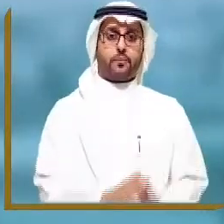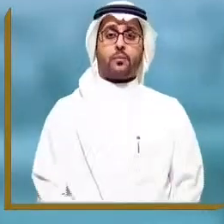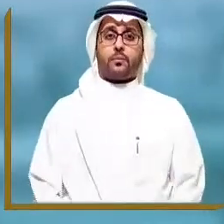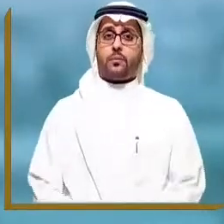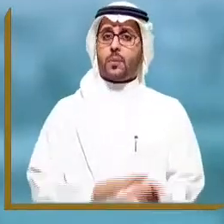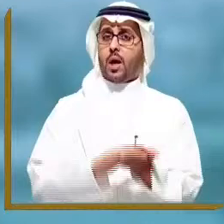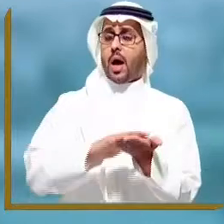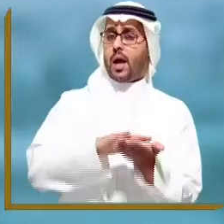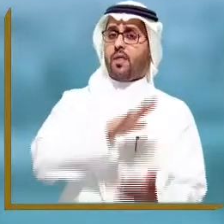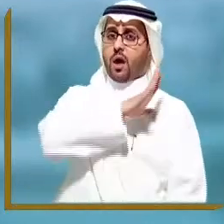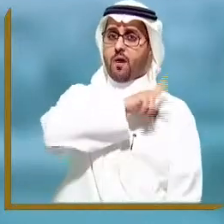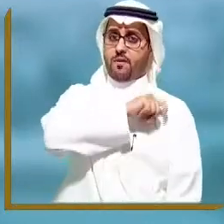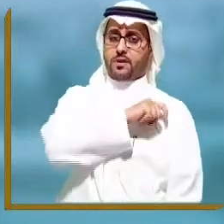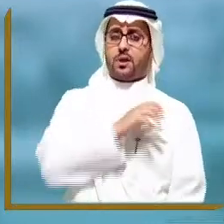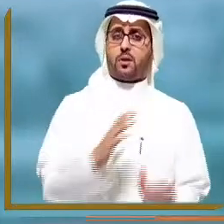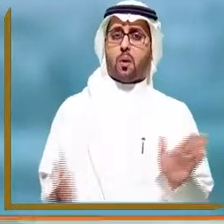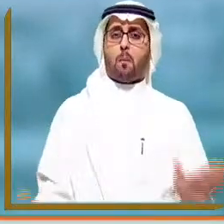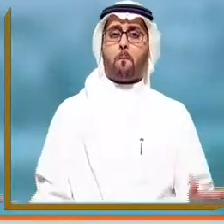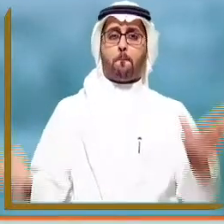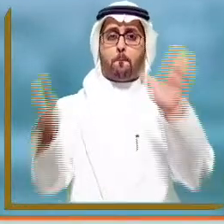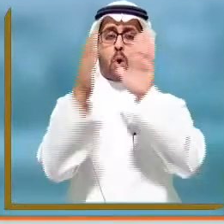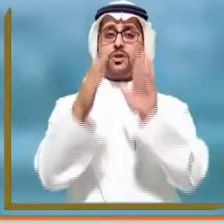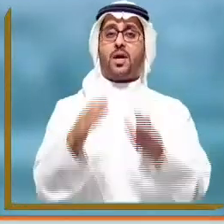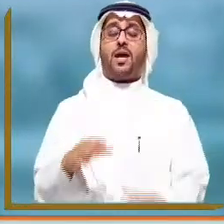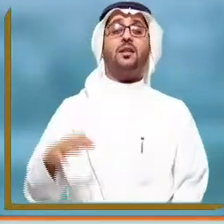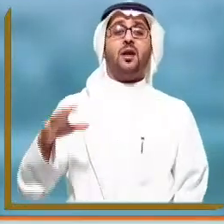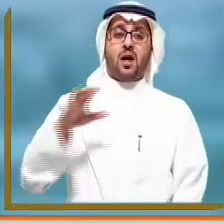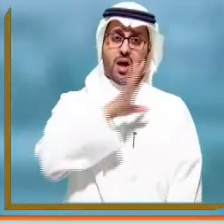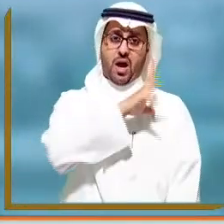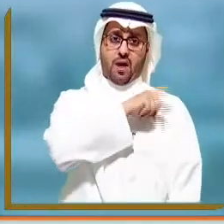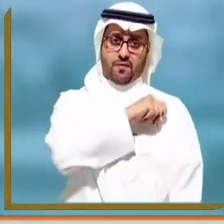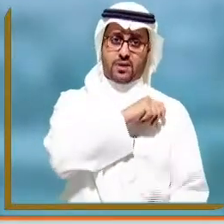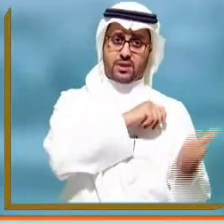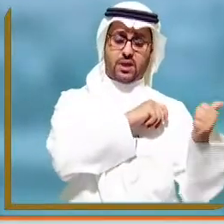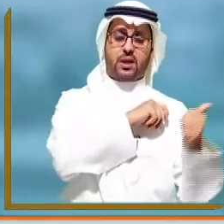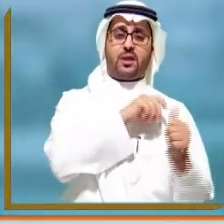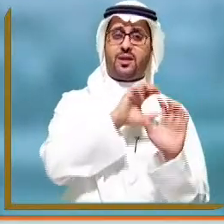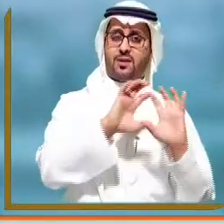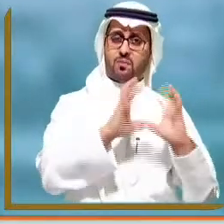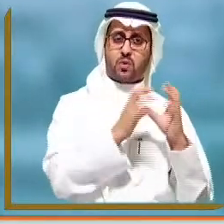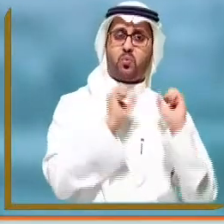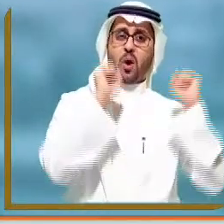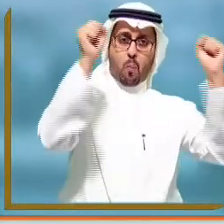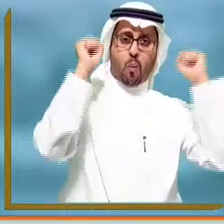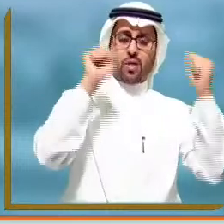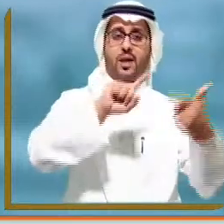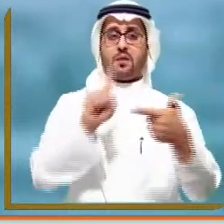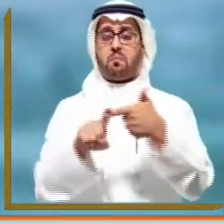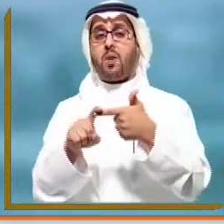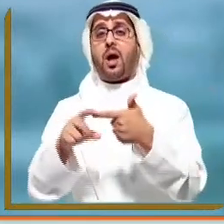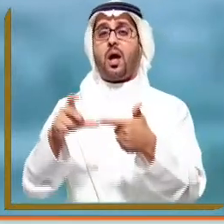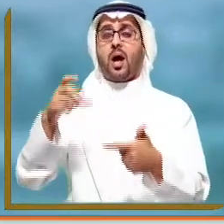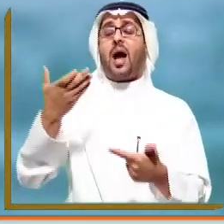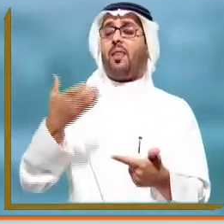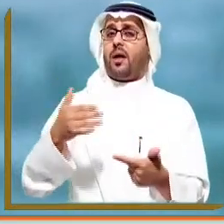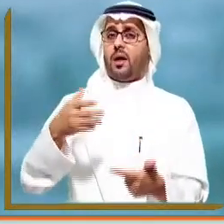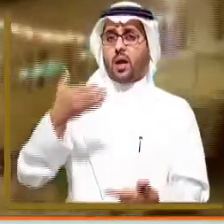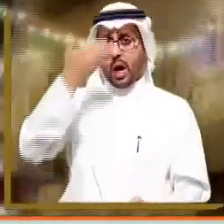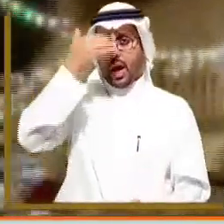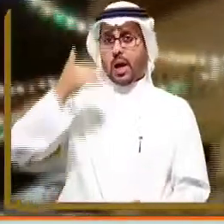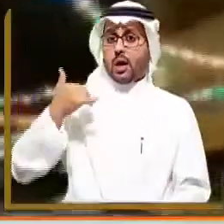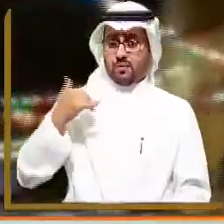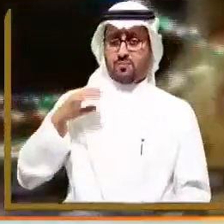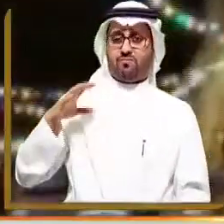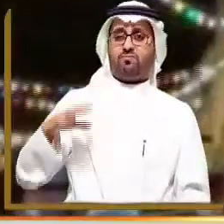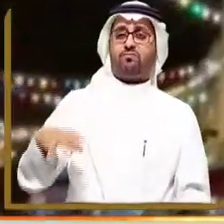في الأراضي المحتلة، دارت مواجهات بين شرطة الاحتلال الإسرائيلي ومتظاهرين فلسطينيين في القدس الشرقية. أسفرت تلك